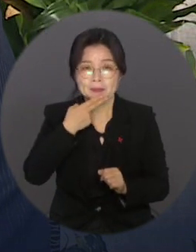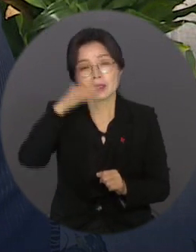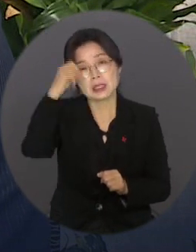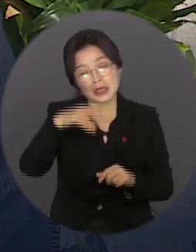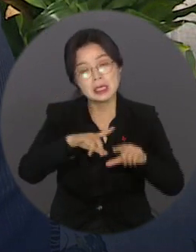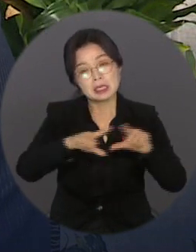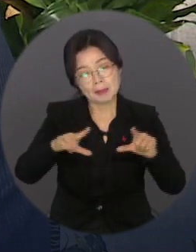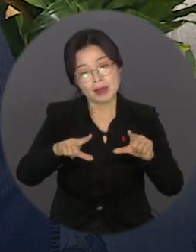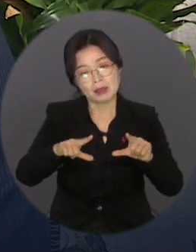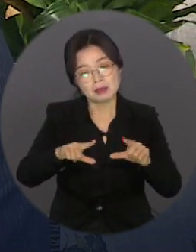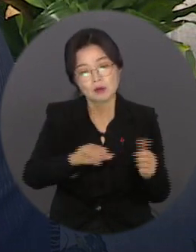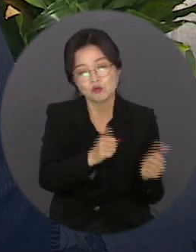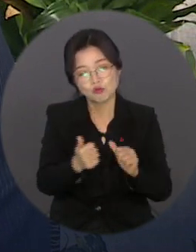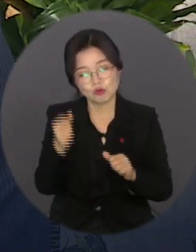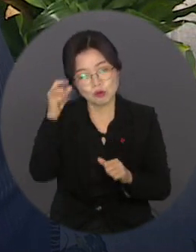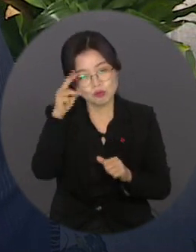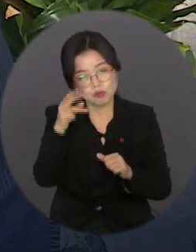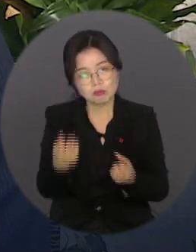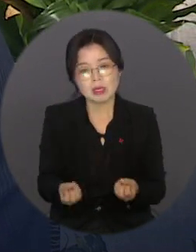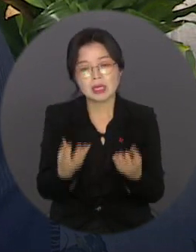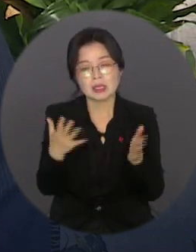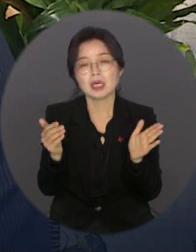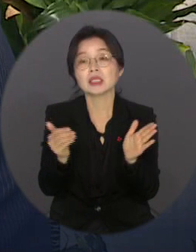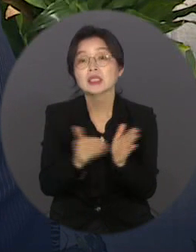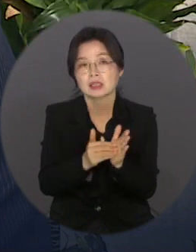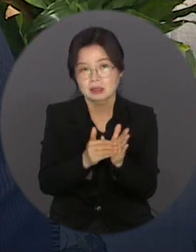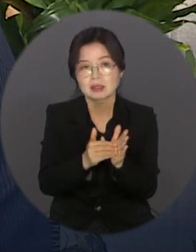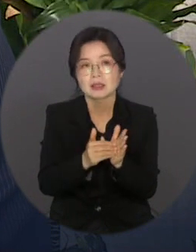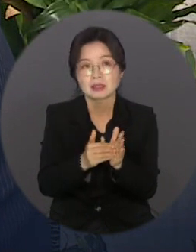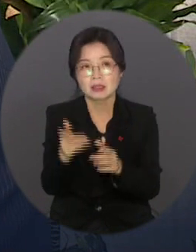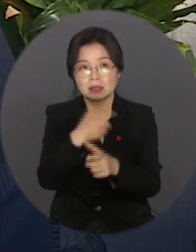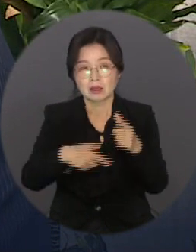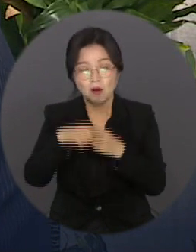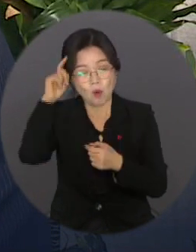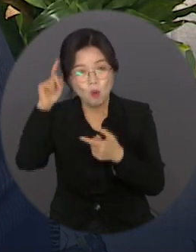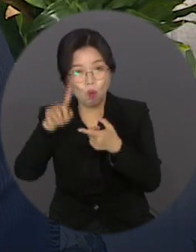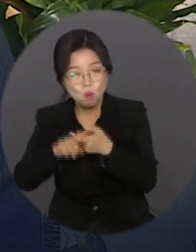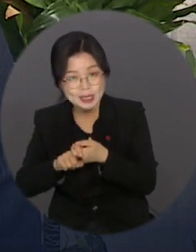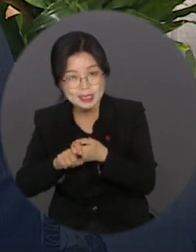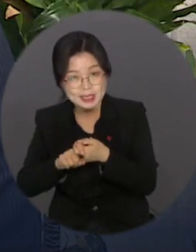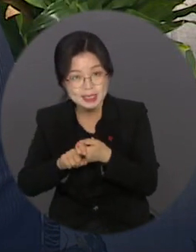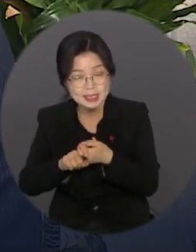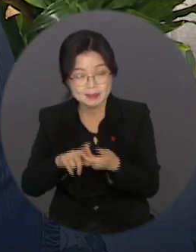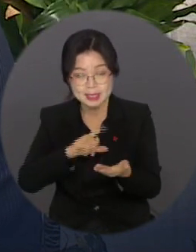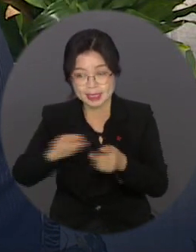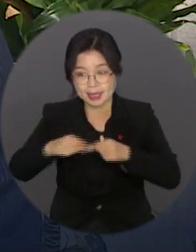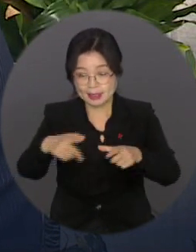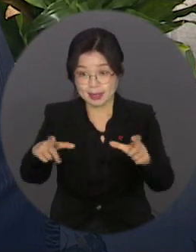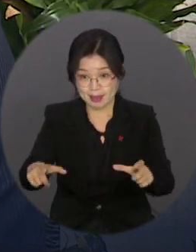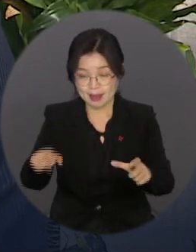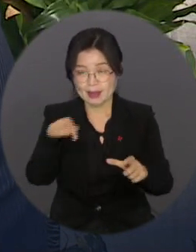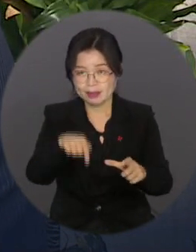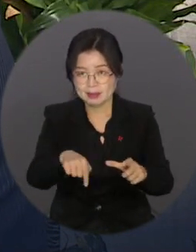민간 영역에서 추모제 형식으로만 끝나고 오히려 이제 더 관심을 가져야 될 광주광역시 지자체에서는 그거에